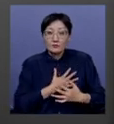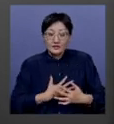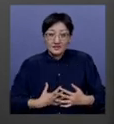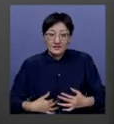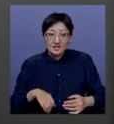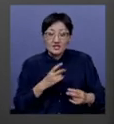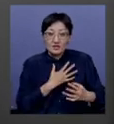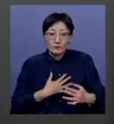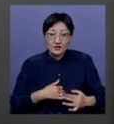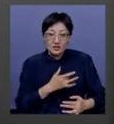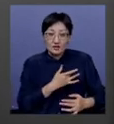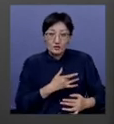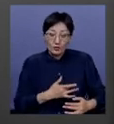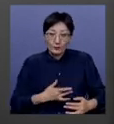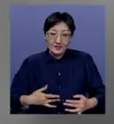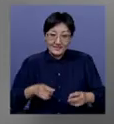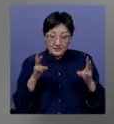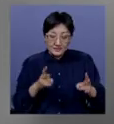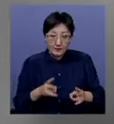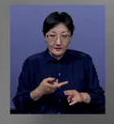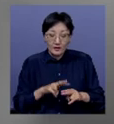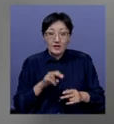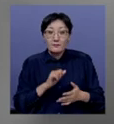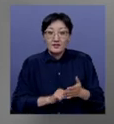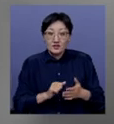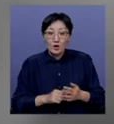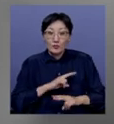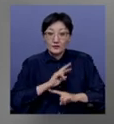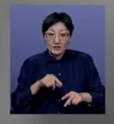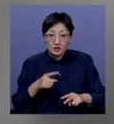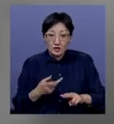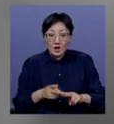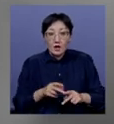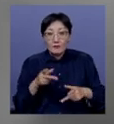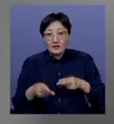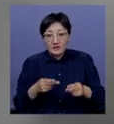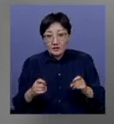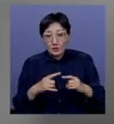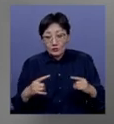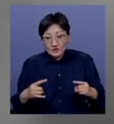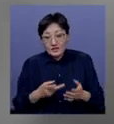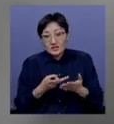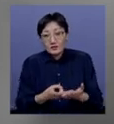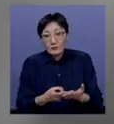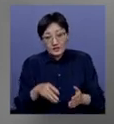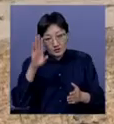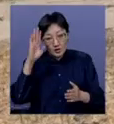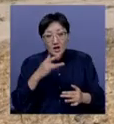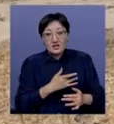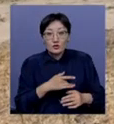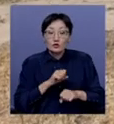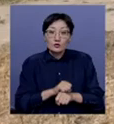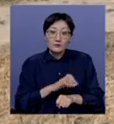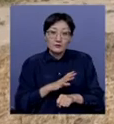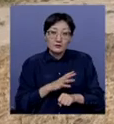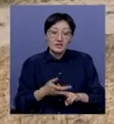алған жарақаты жүрек пен өкпені зақымдағандықтан жан тапсырды дейді. Ота үстеріне апарғанда жеткіншектің жүрегі